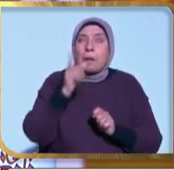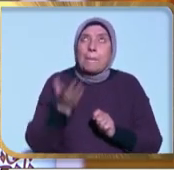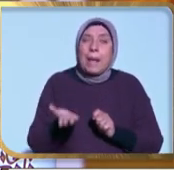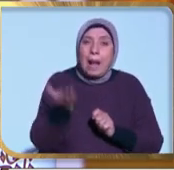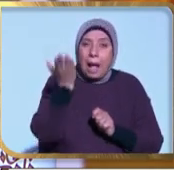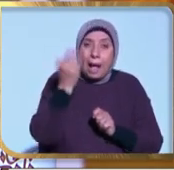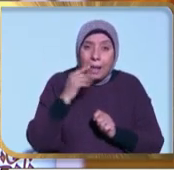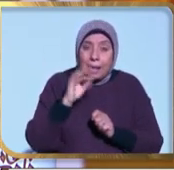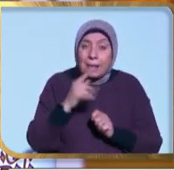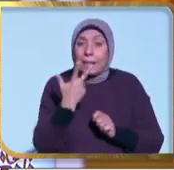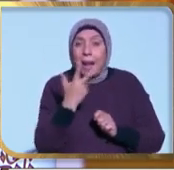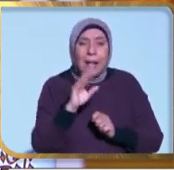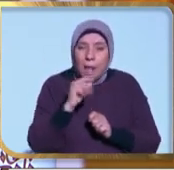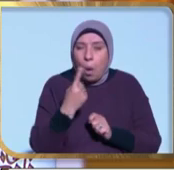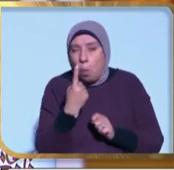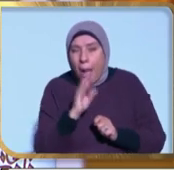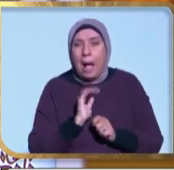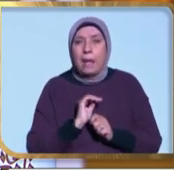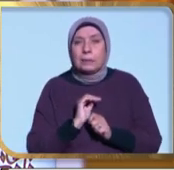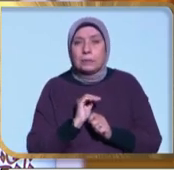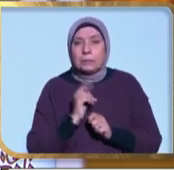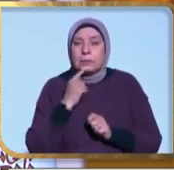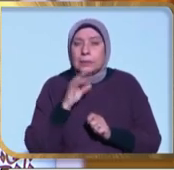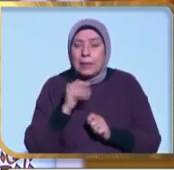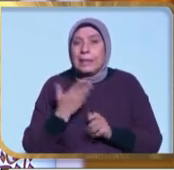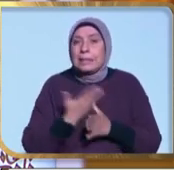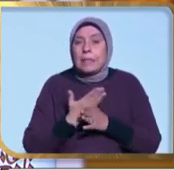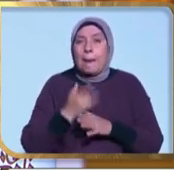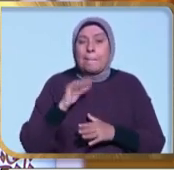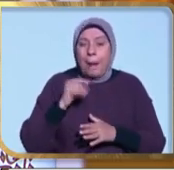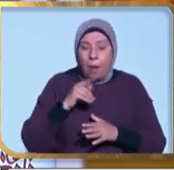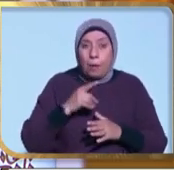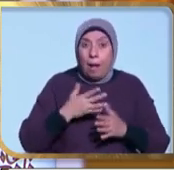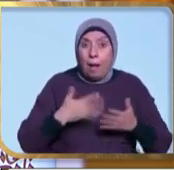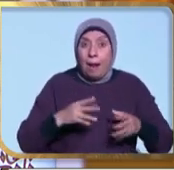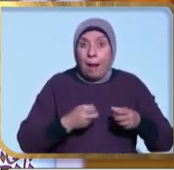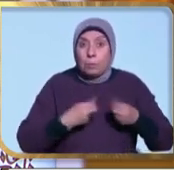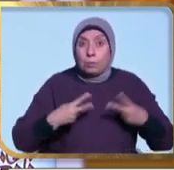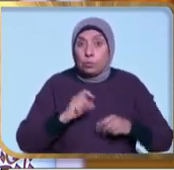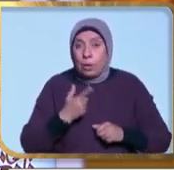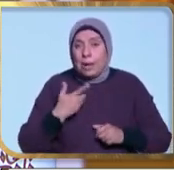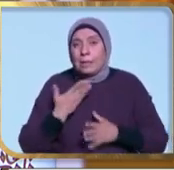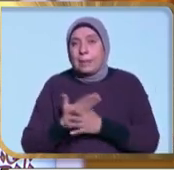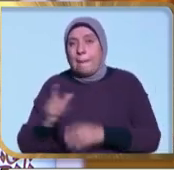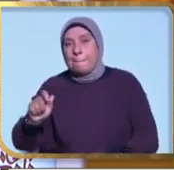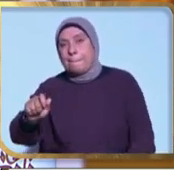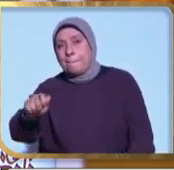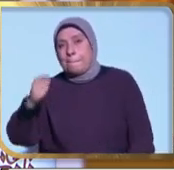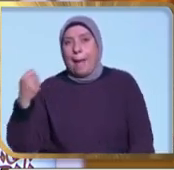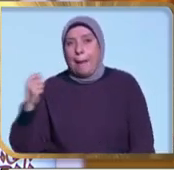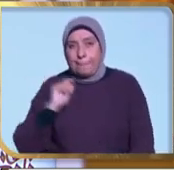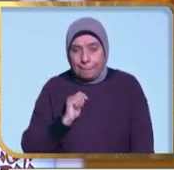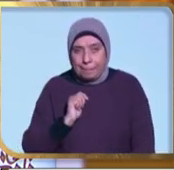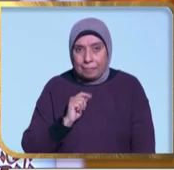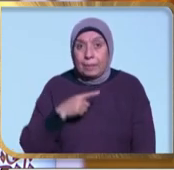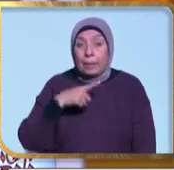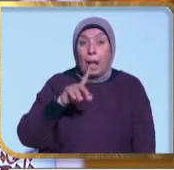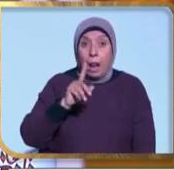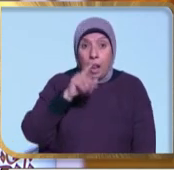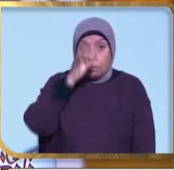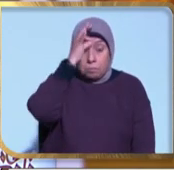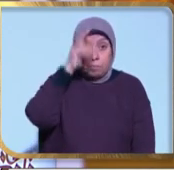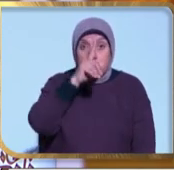ما اقطع الصلاه اما لو اضطريت لعذر شديد ضروره ملحه لقطع الصلاه حد وقع حد طفل صغير